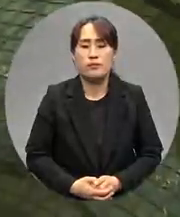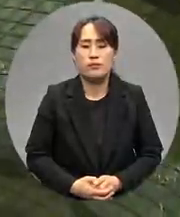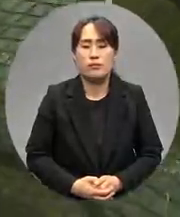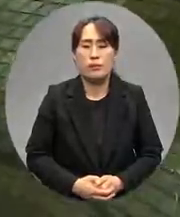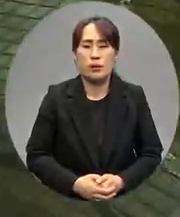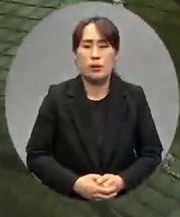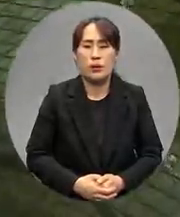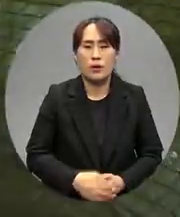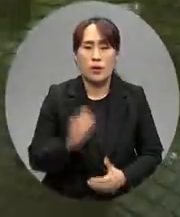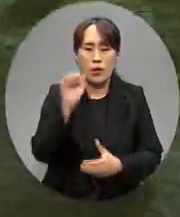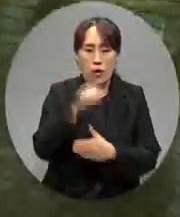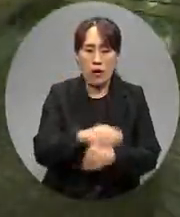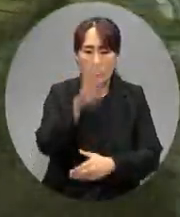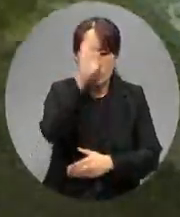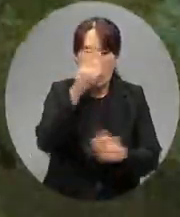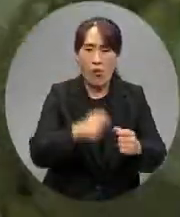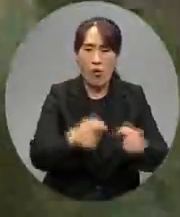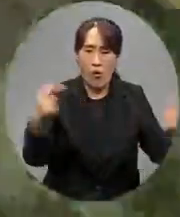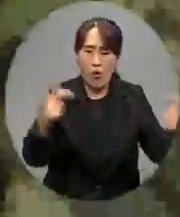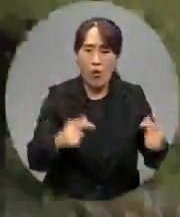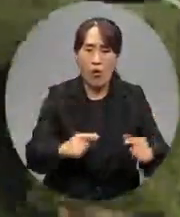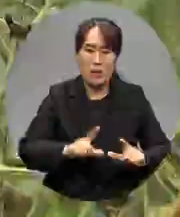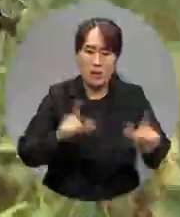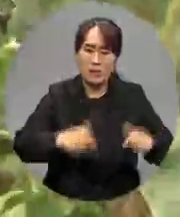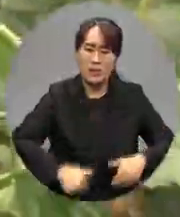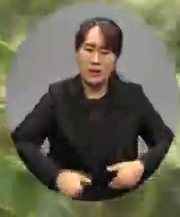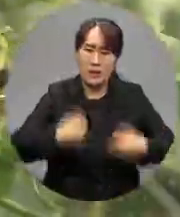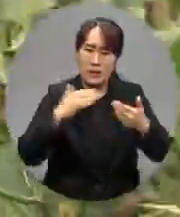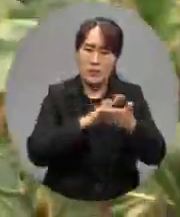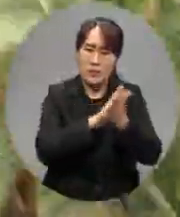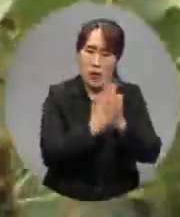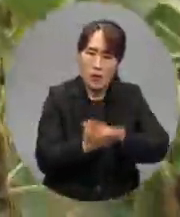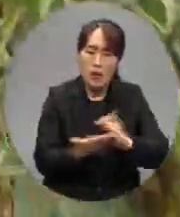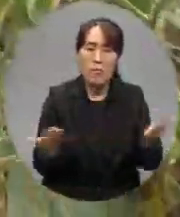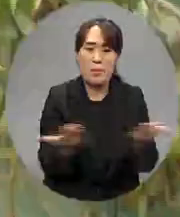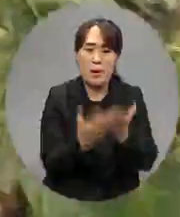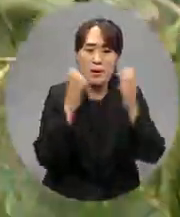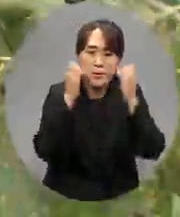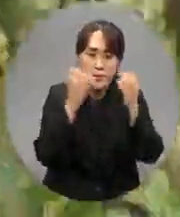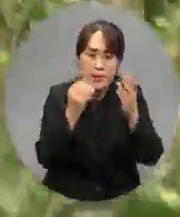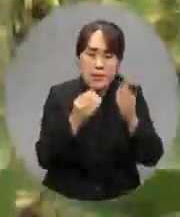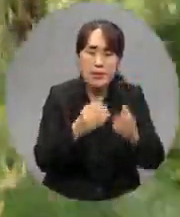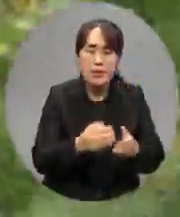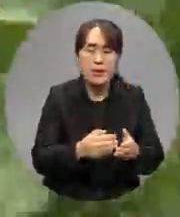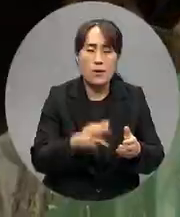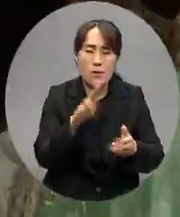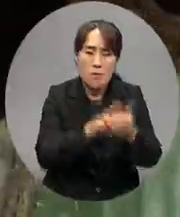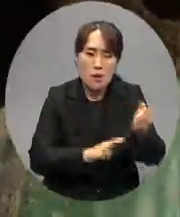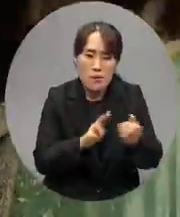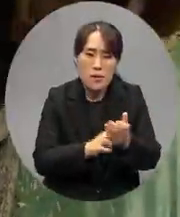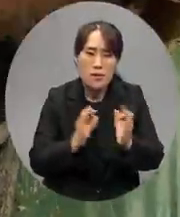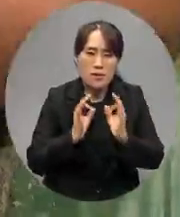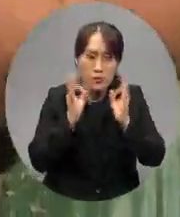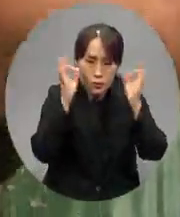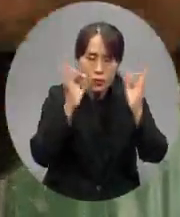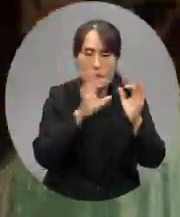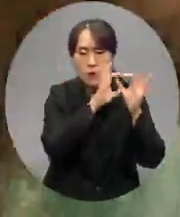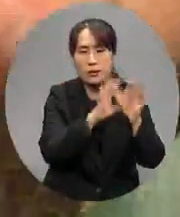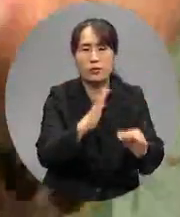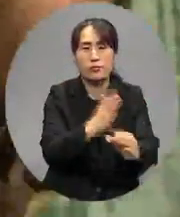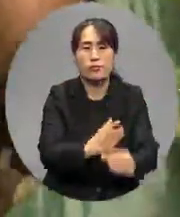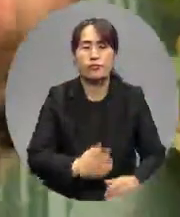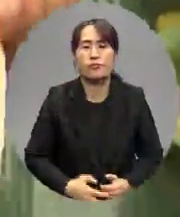과수 화상병이 끊이지 않는 데다 온난화 등 기후 변화에 대응해 새로운 활로를 찾으려는 농업의 도전은 진행